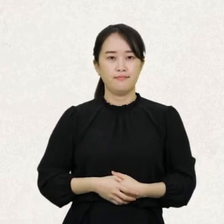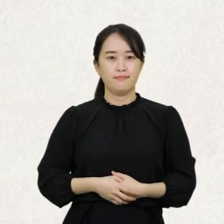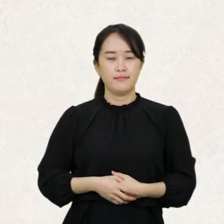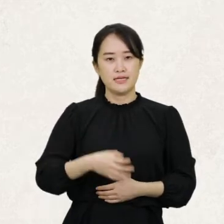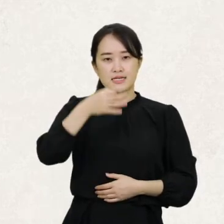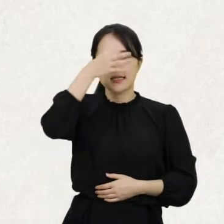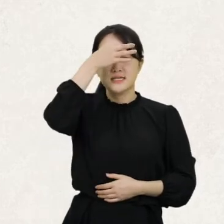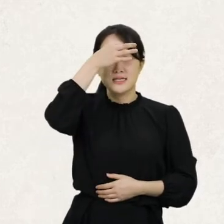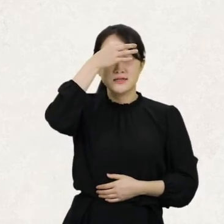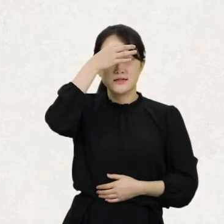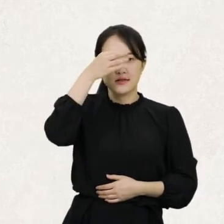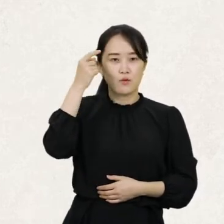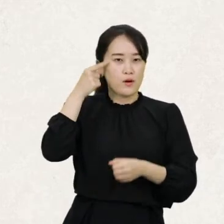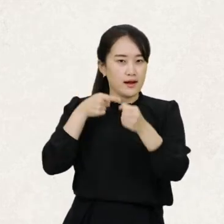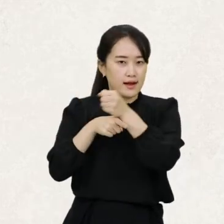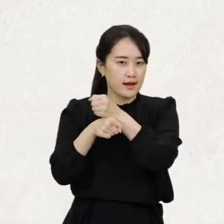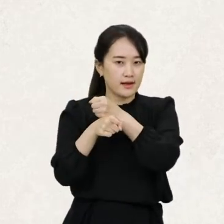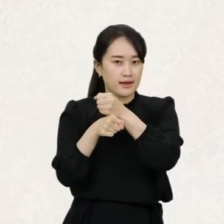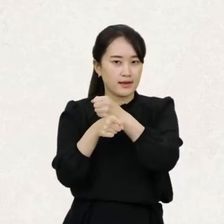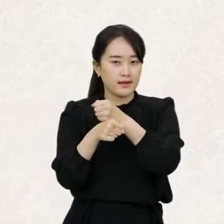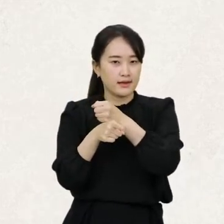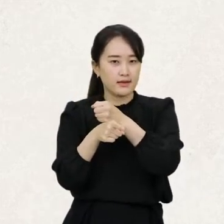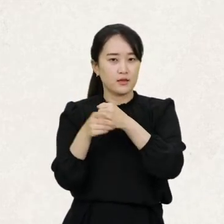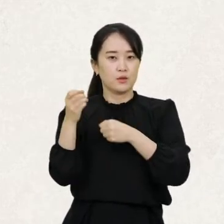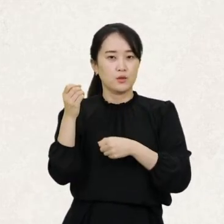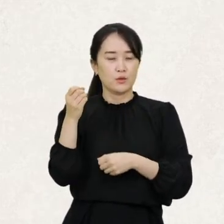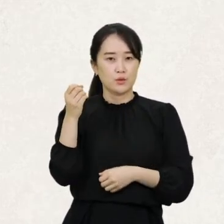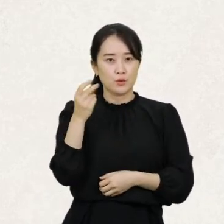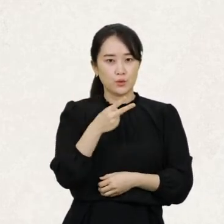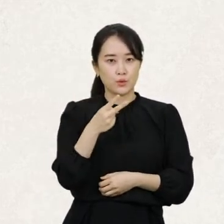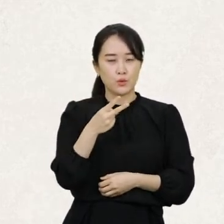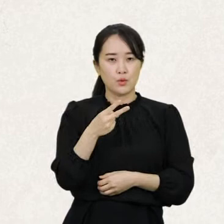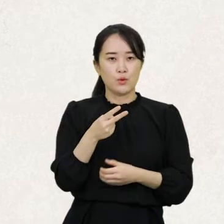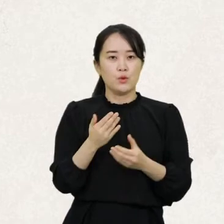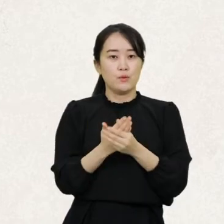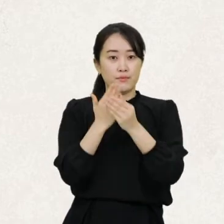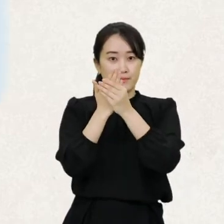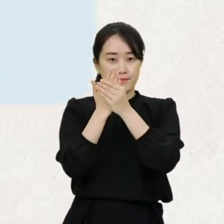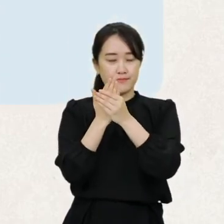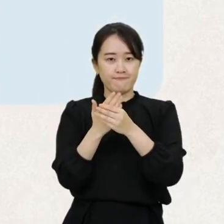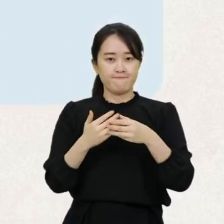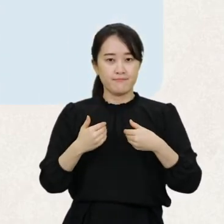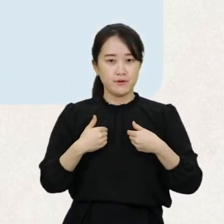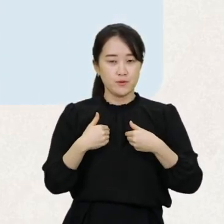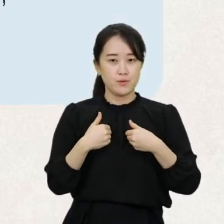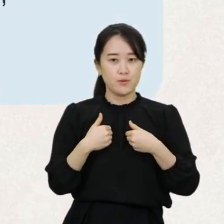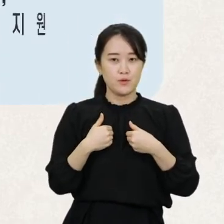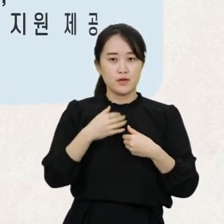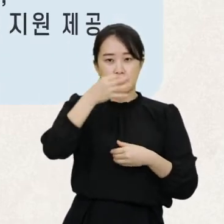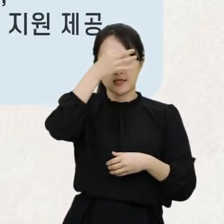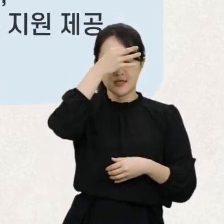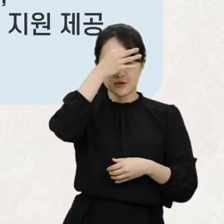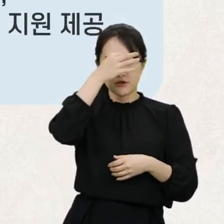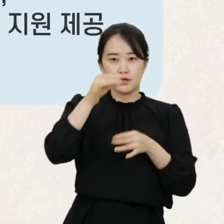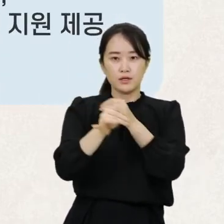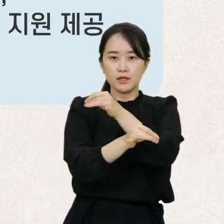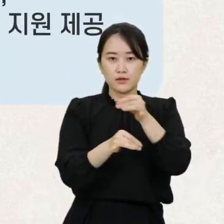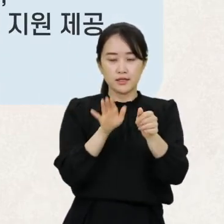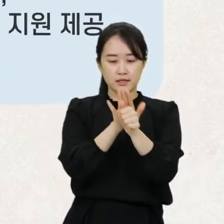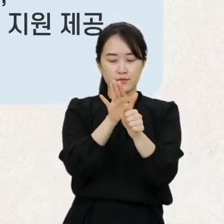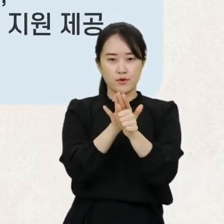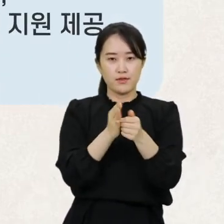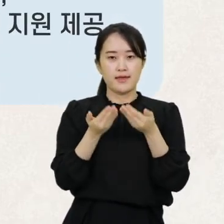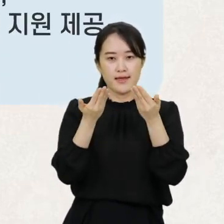과학적, 기술적인 지식 연구 및 접근에 대한 협력을 촉진하고 필요한 기술적, 경제적